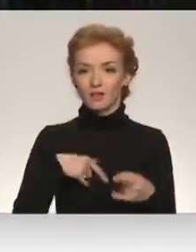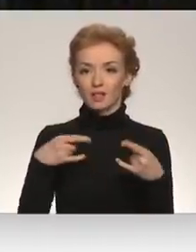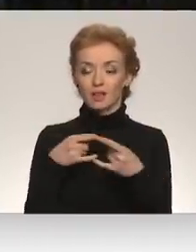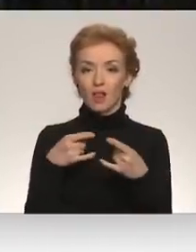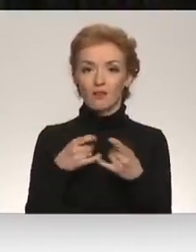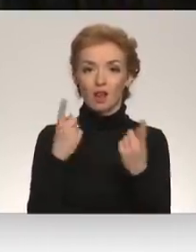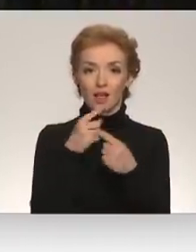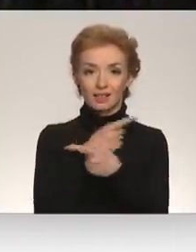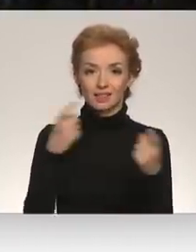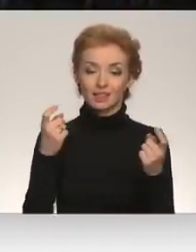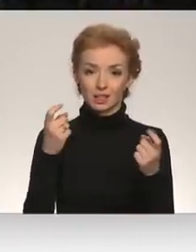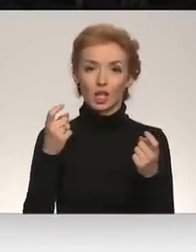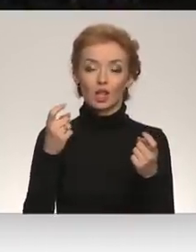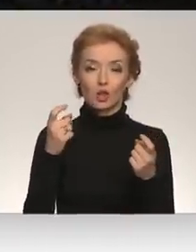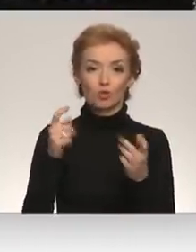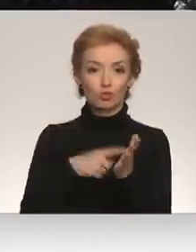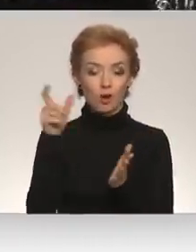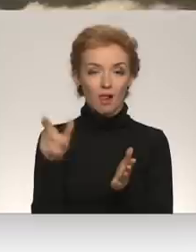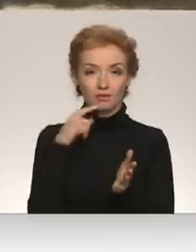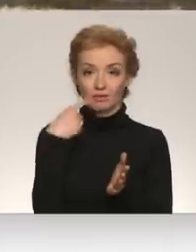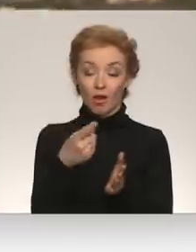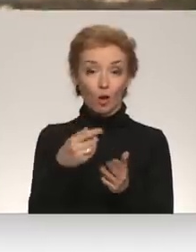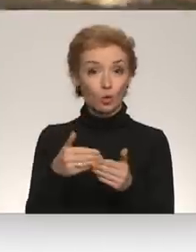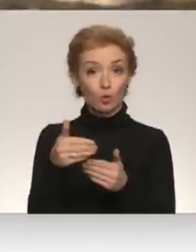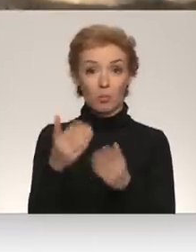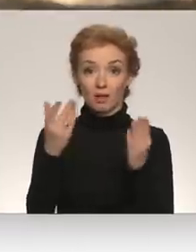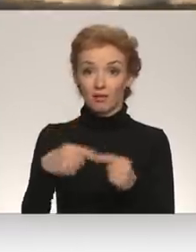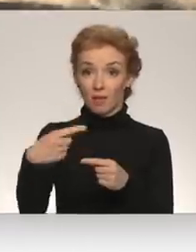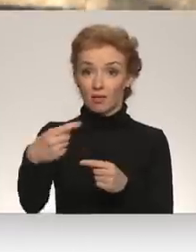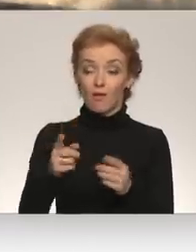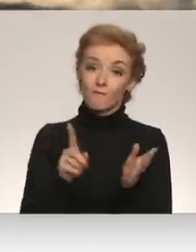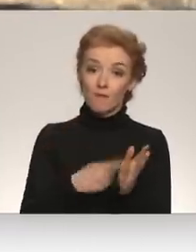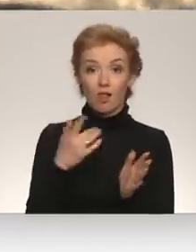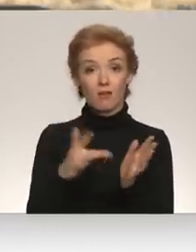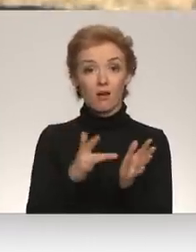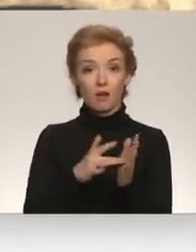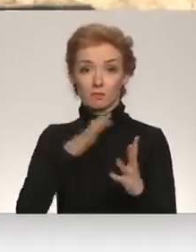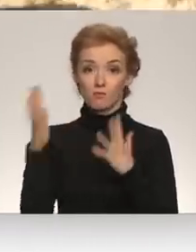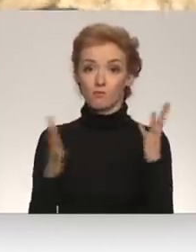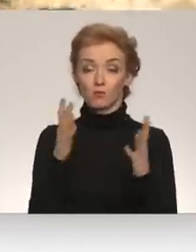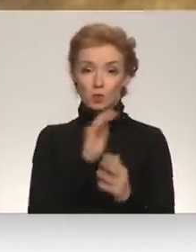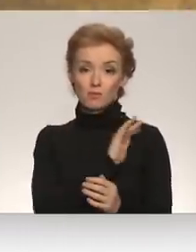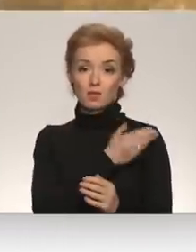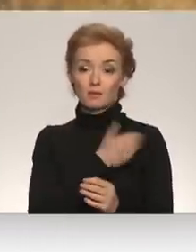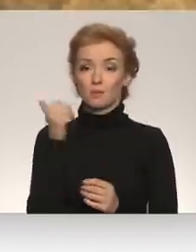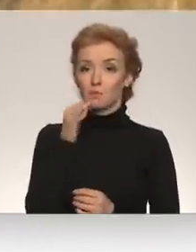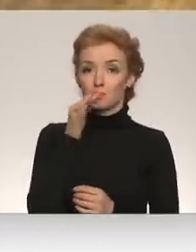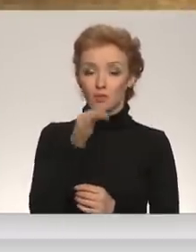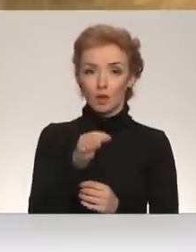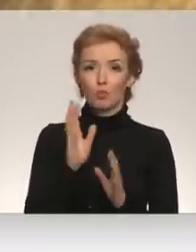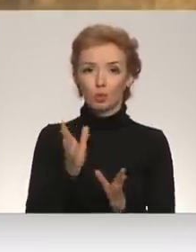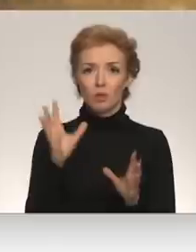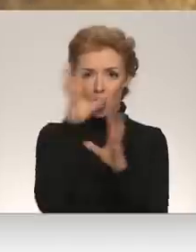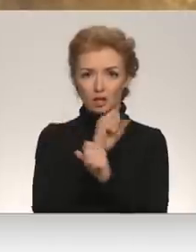laikaziņa redaktors Tomas Brīcis norāda, arī nākamajās dienās vēl varam sagaidīt pa kādam spēcīgākam pūtienam. Vējaini būs vēl arī